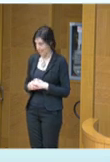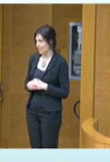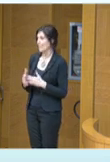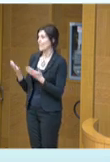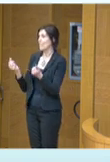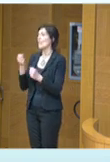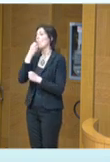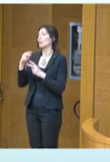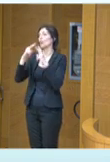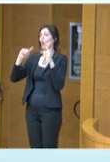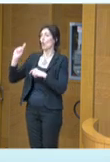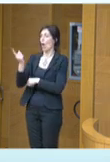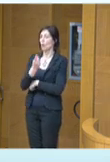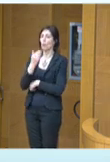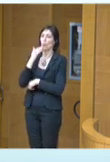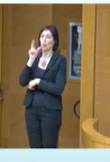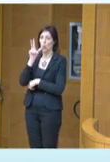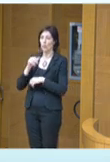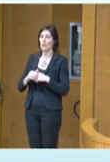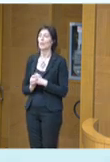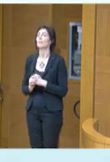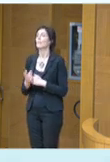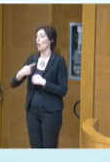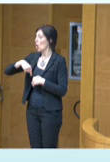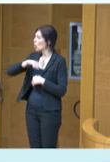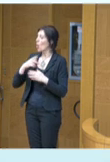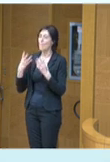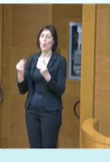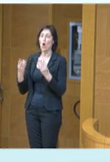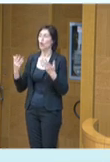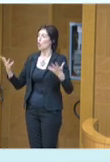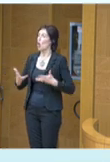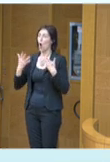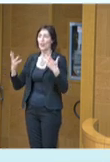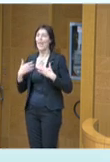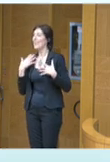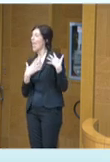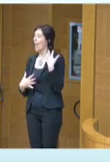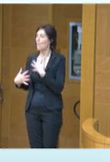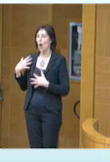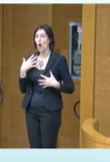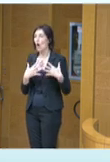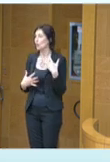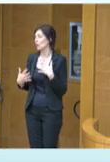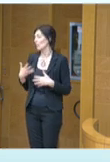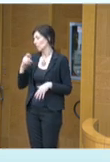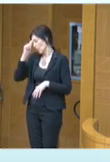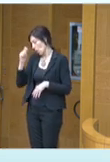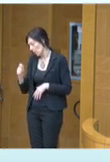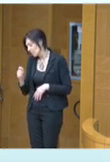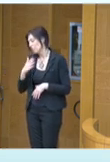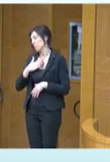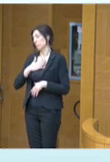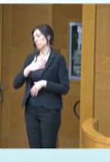Salve, buongiorno a tutte ed a tutti. Noi siamo veramente molto contenti, emozionati ed onorati di essere